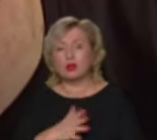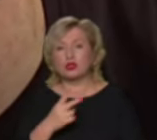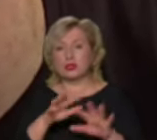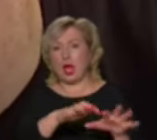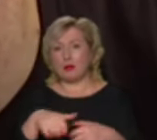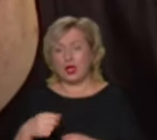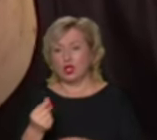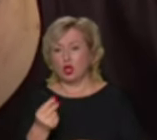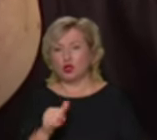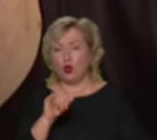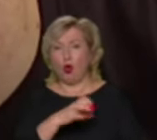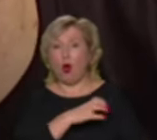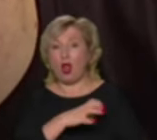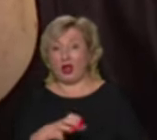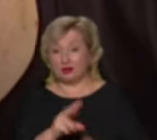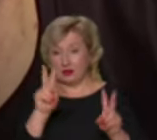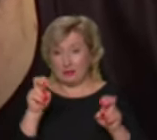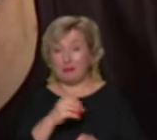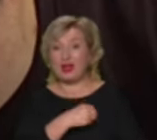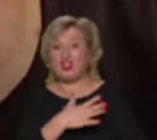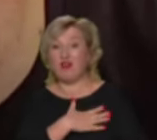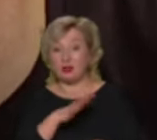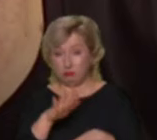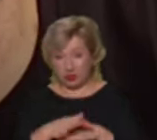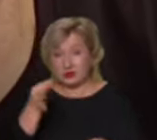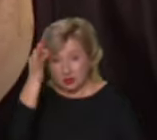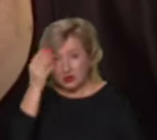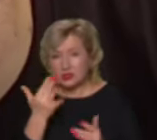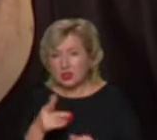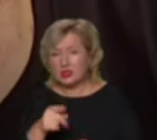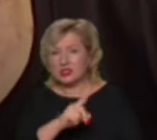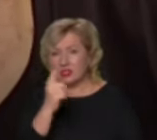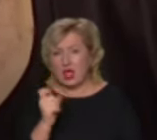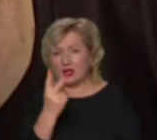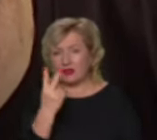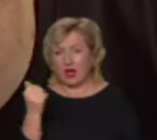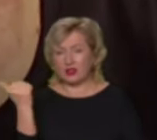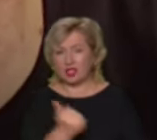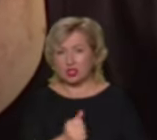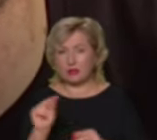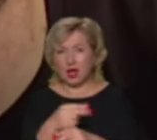в олігархів, да? Тема Приватбанку. Згадали, скільки вони за 2 тижні правок зробили?